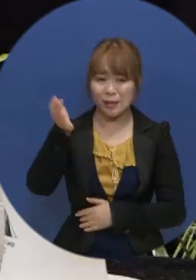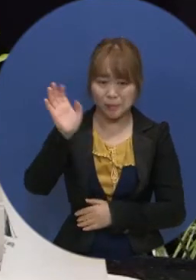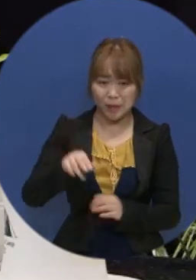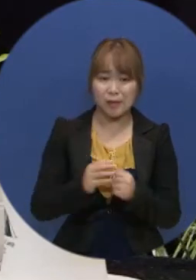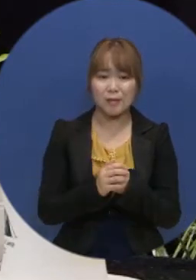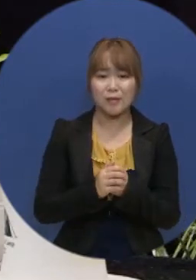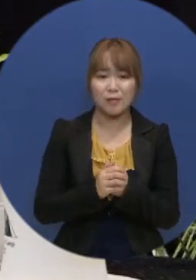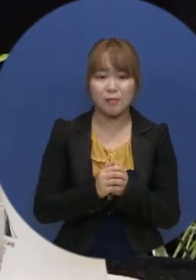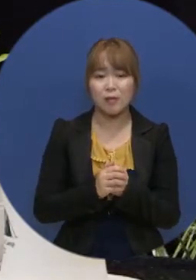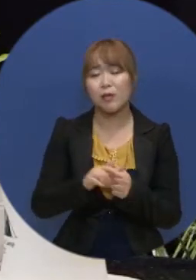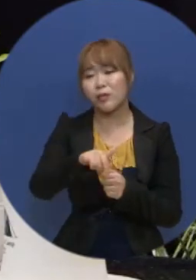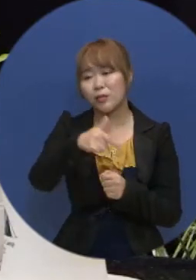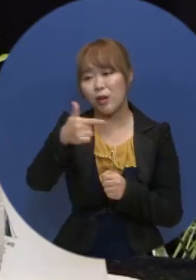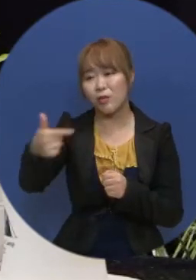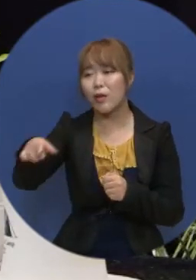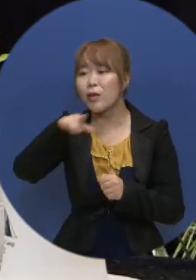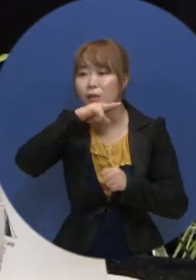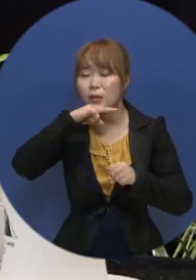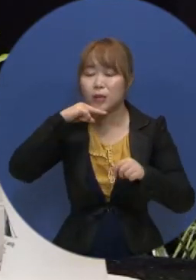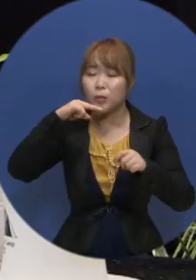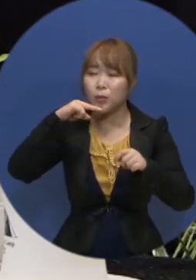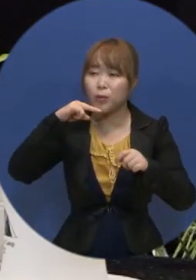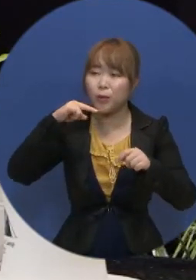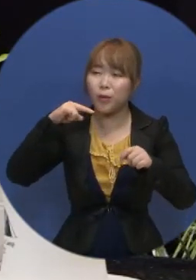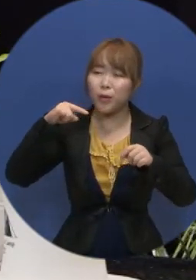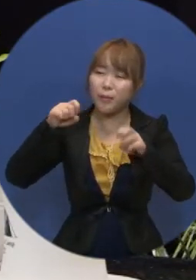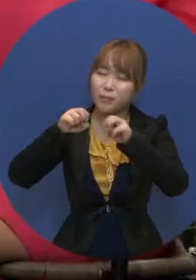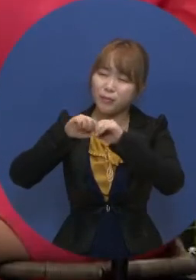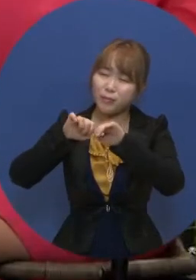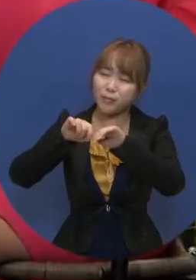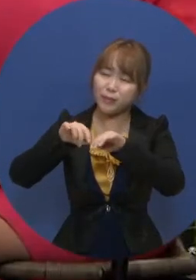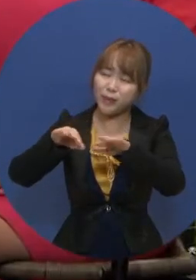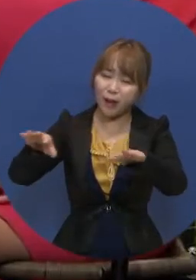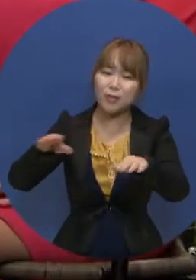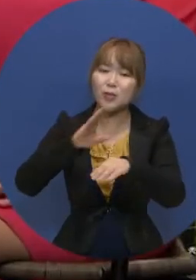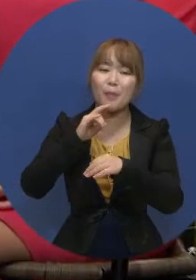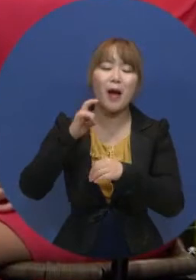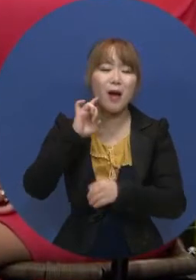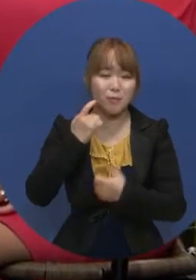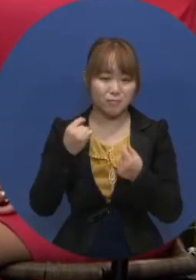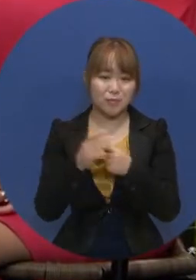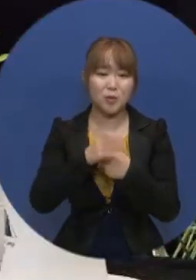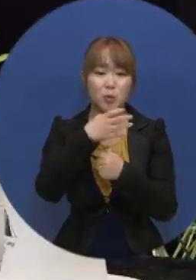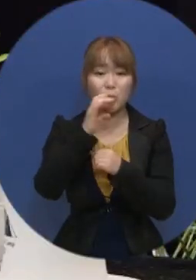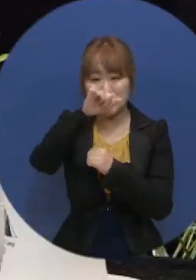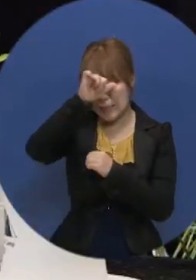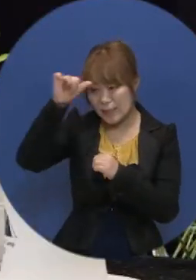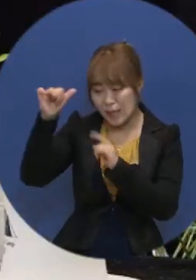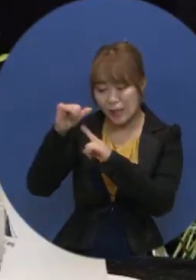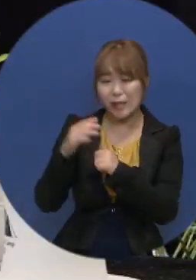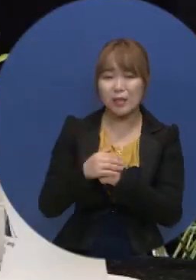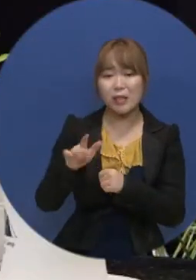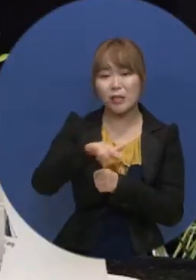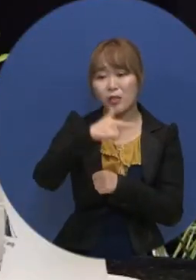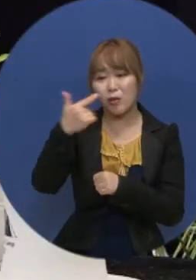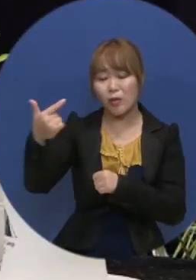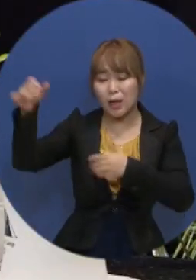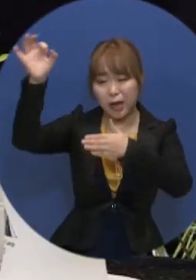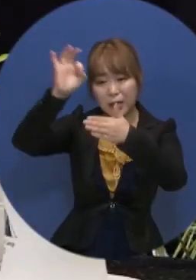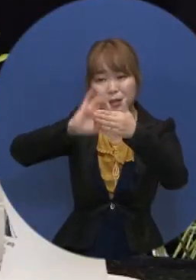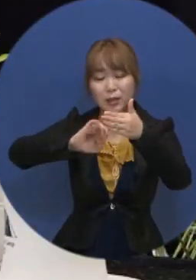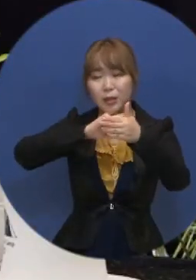네네. 저녁 노을은 더 네. 아름답습니다. 맞아요. 노년의 인생이 저녁